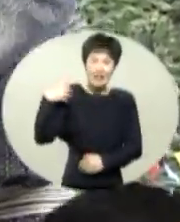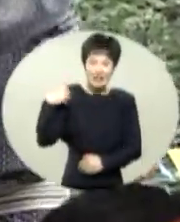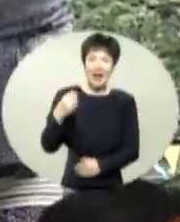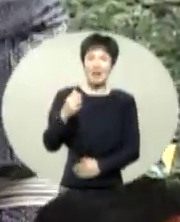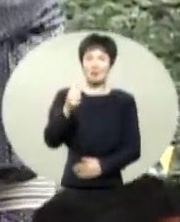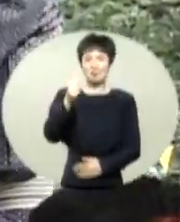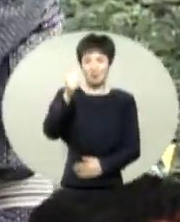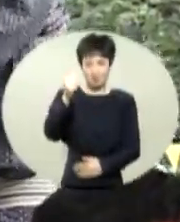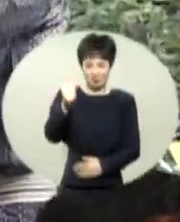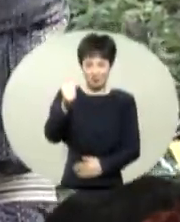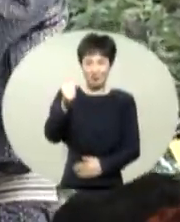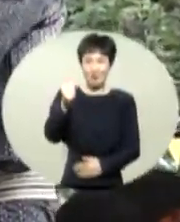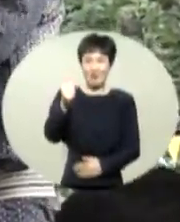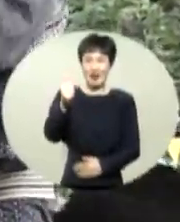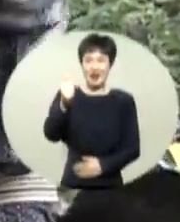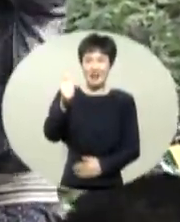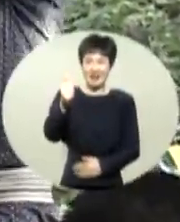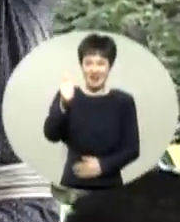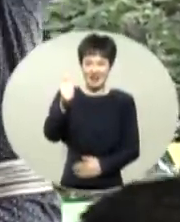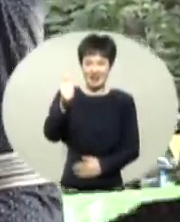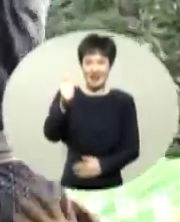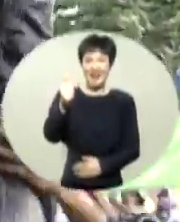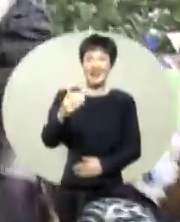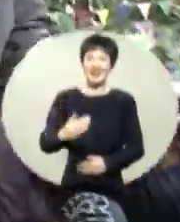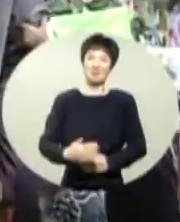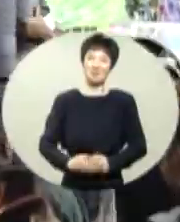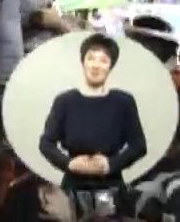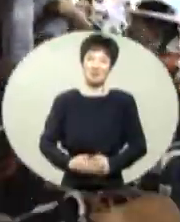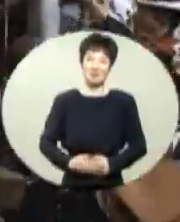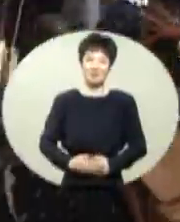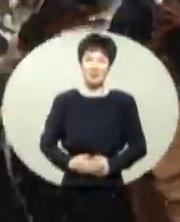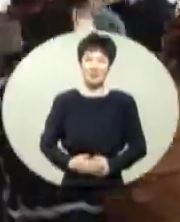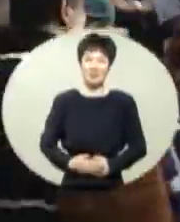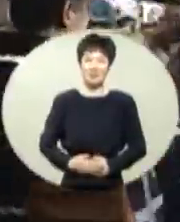がかなりあって、